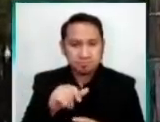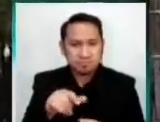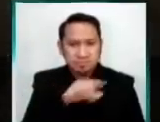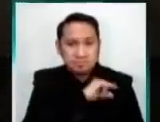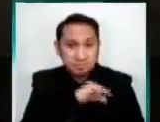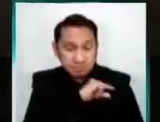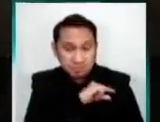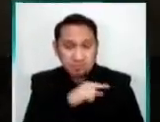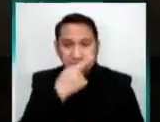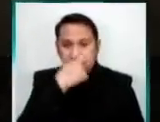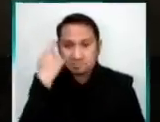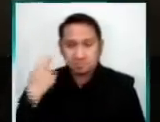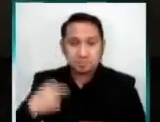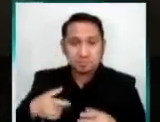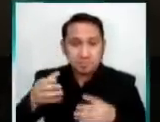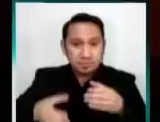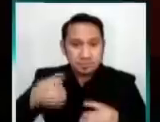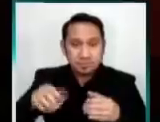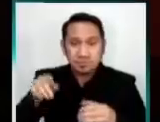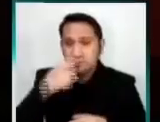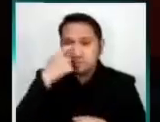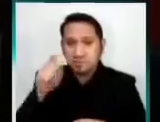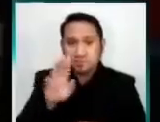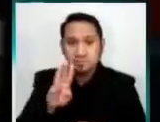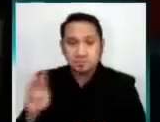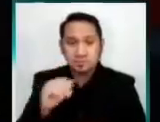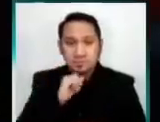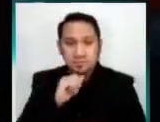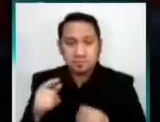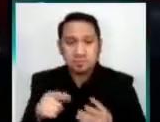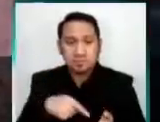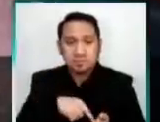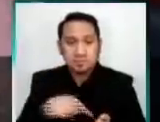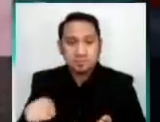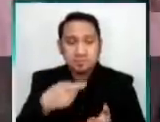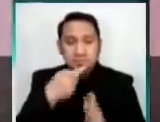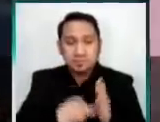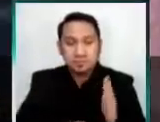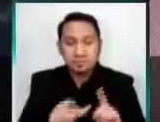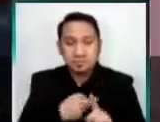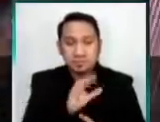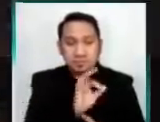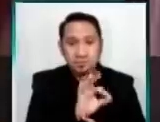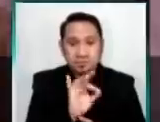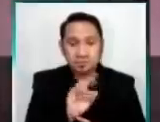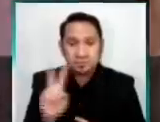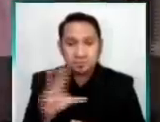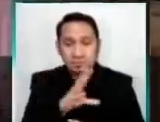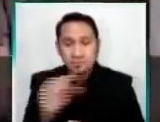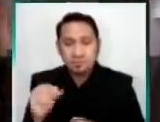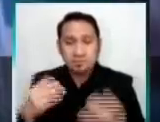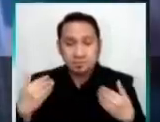mahatulan ng korte sa hindi pagbabayad ng buwis mula 1982 hanggang 1985 at mapatawa ng parusang